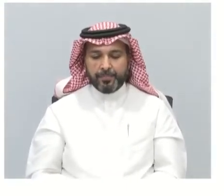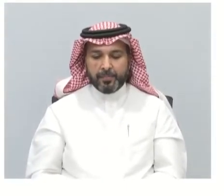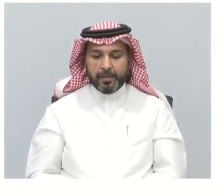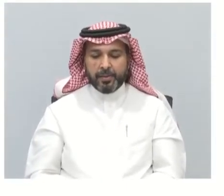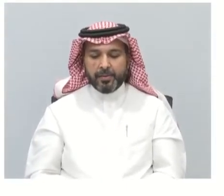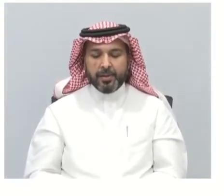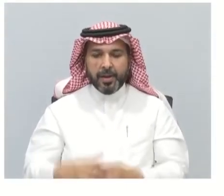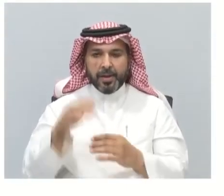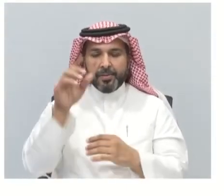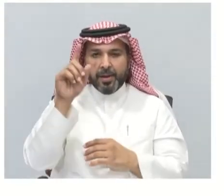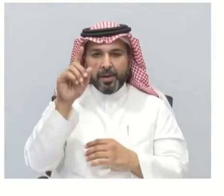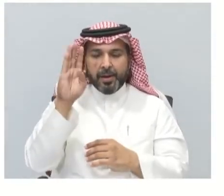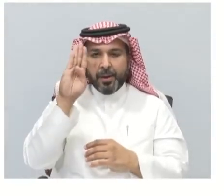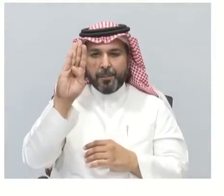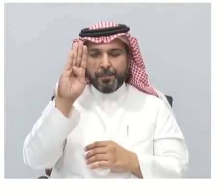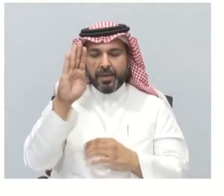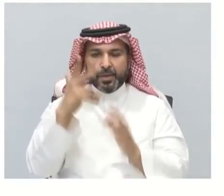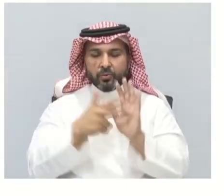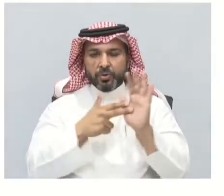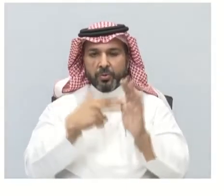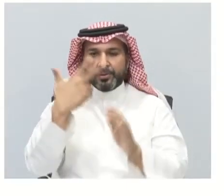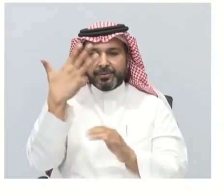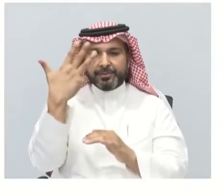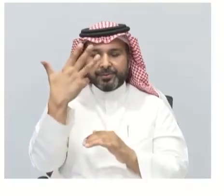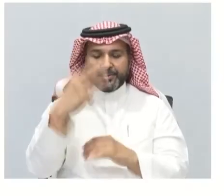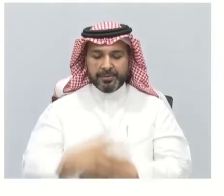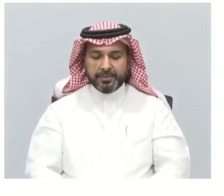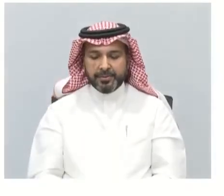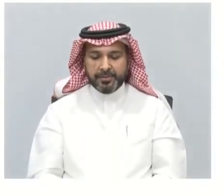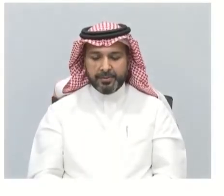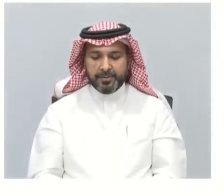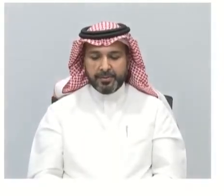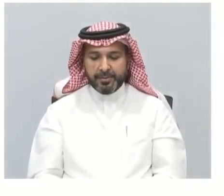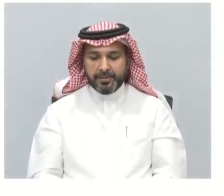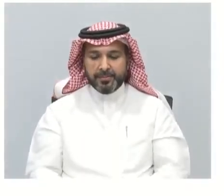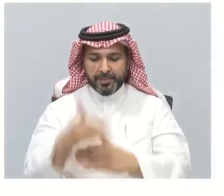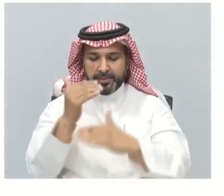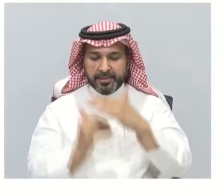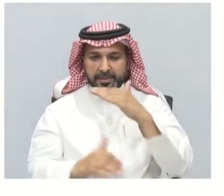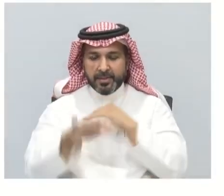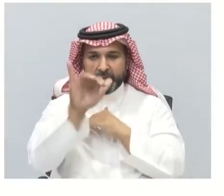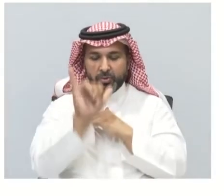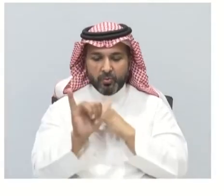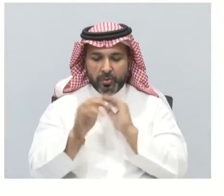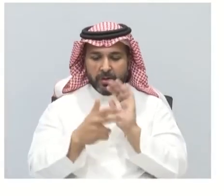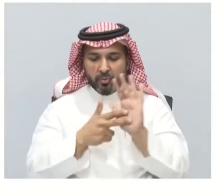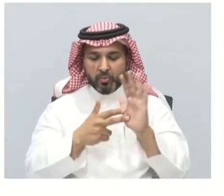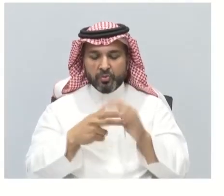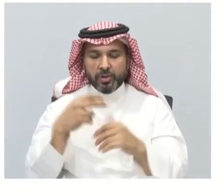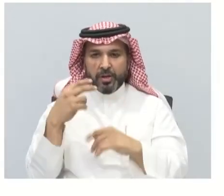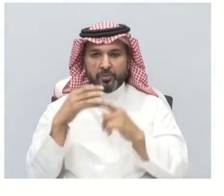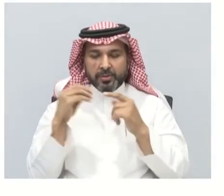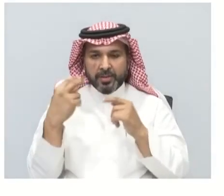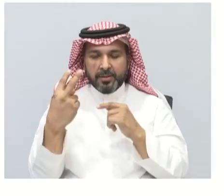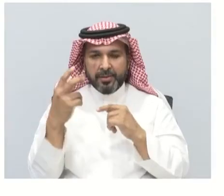كم تساوي عندي هنا ب تساوي تعه اذا المعادله للمستقيم العمودي هي كم وا يساوي سالب